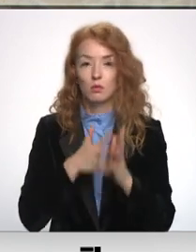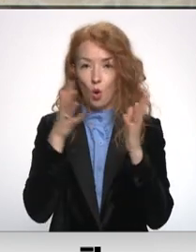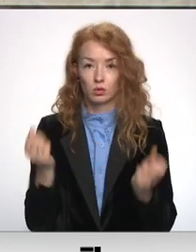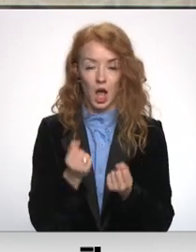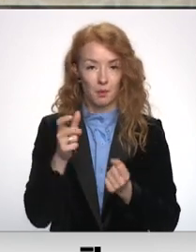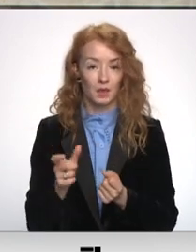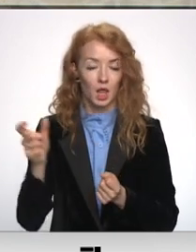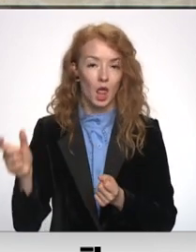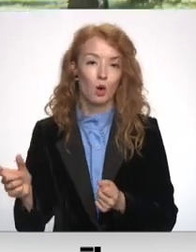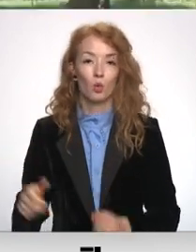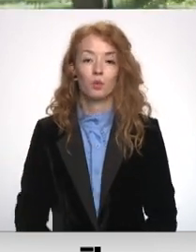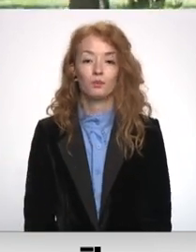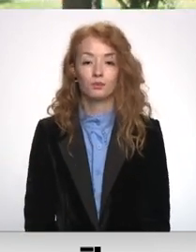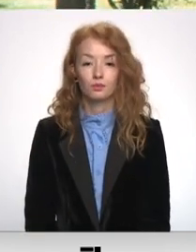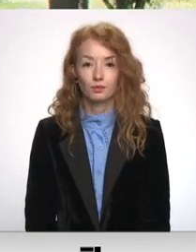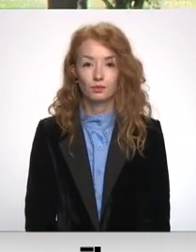Dāvids Freidenfelds.